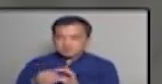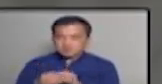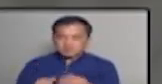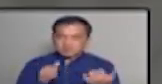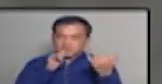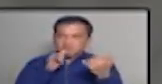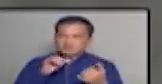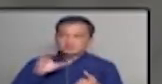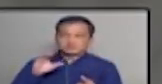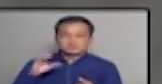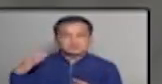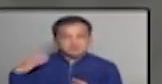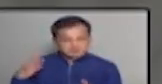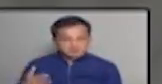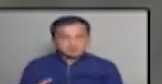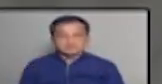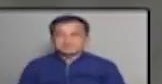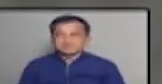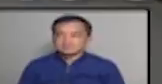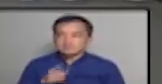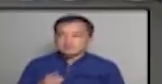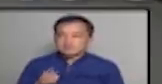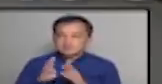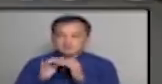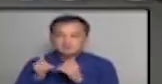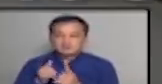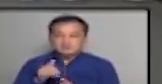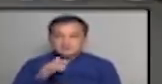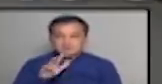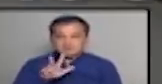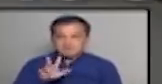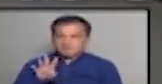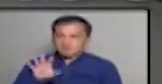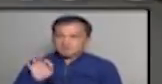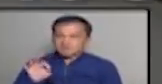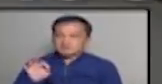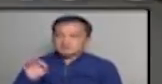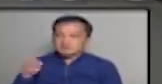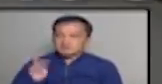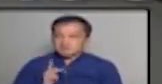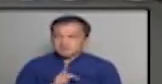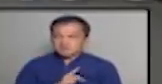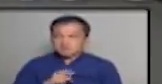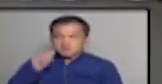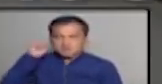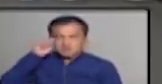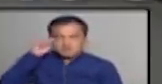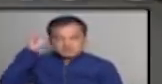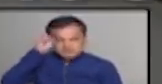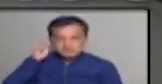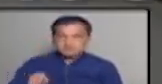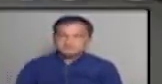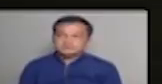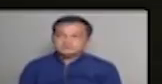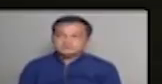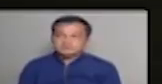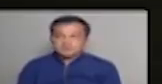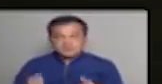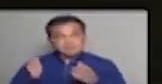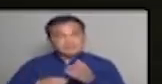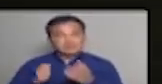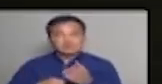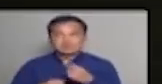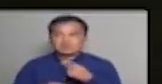kainuman ni Chairman Umano. Yan ay si Barangay 349 Kagawad Antoni Fer Santiago, tanod na